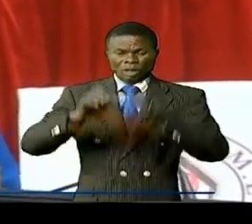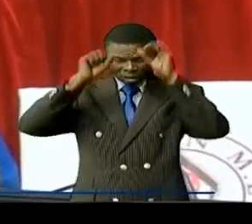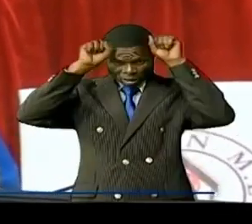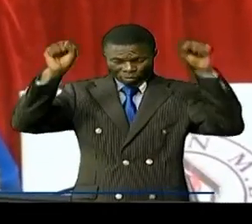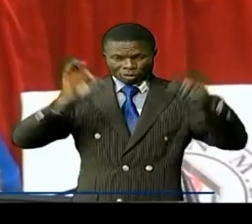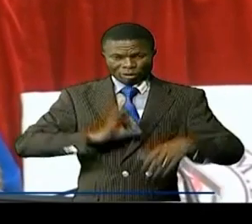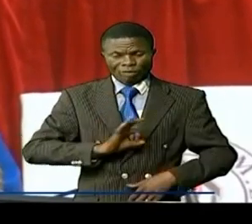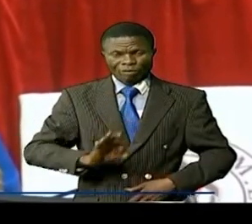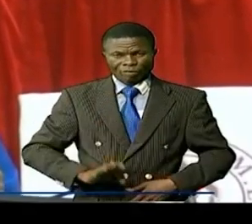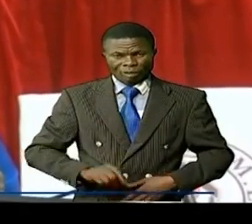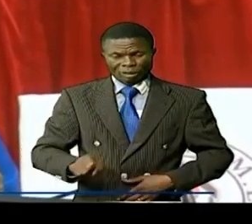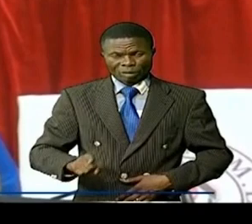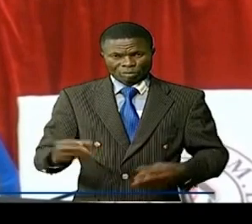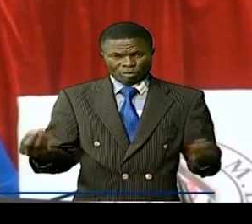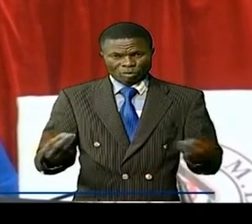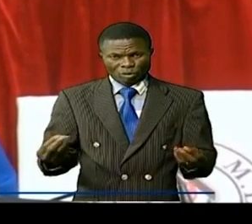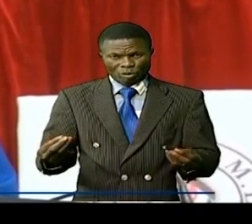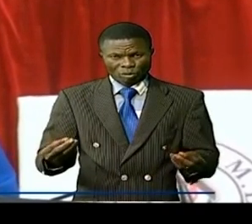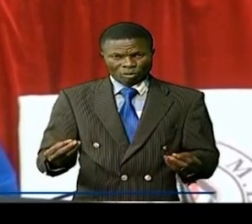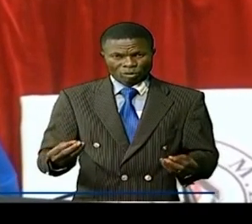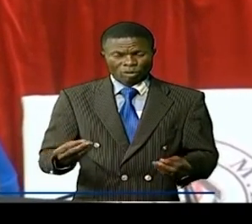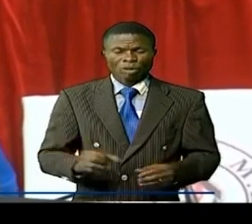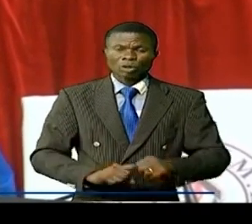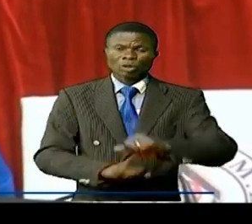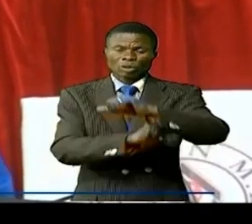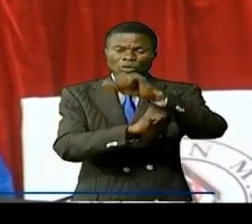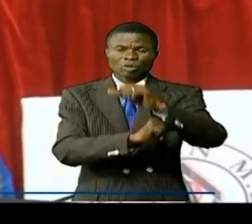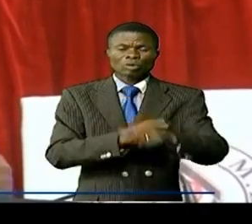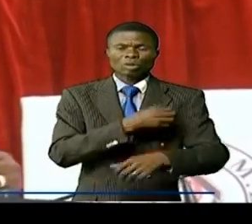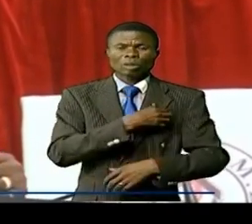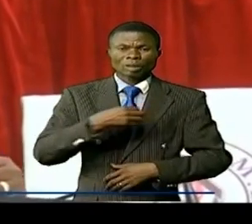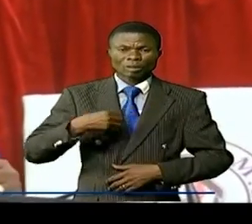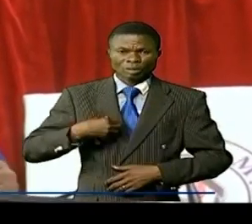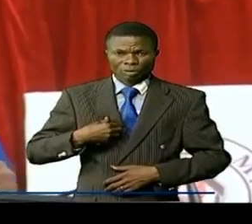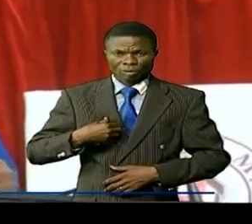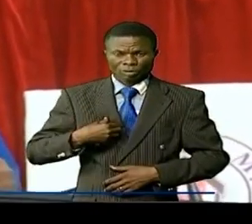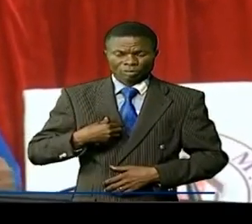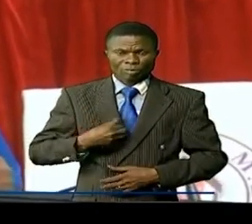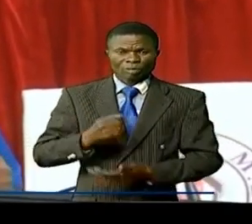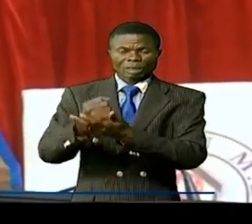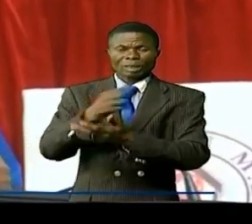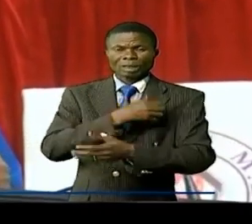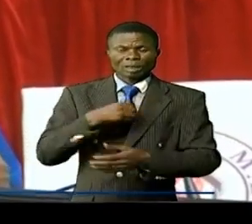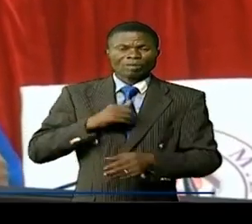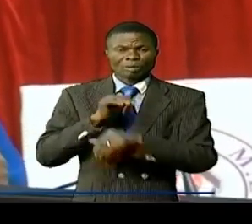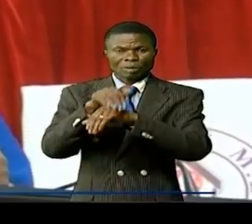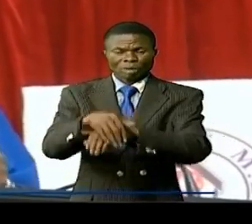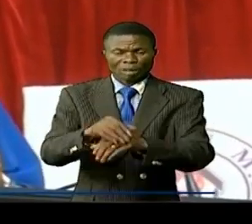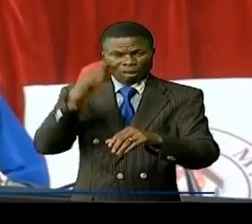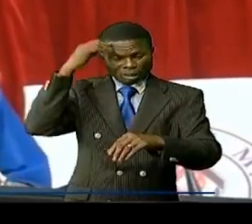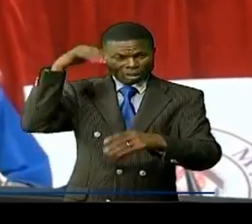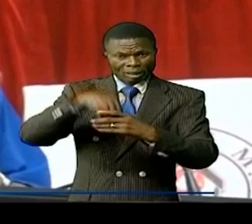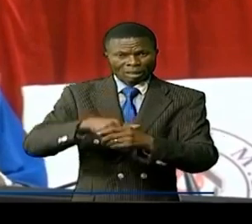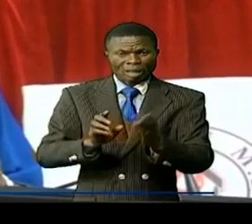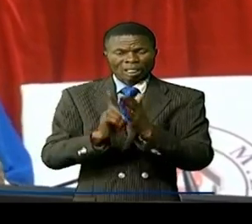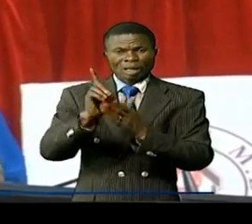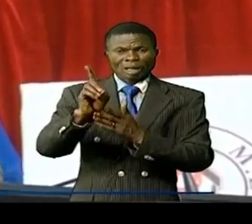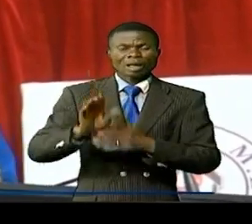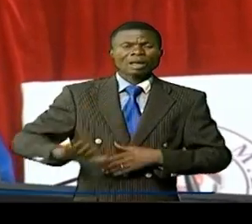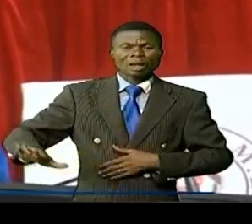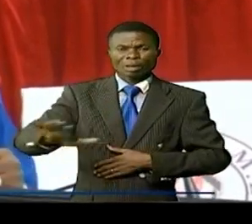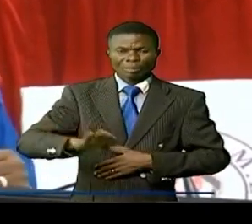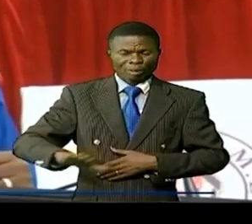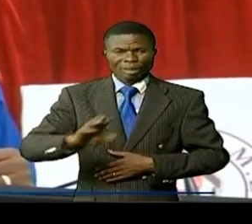Tshisekedi Tshilombo, de soutenir la femme et de la faire participer dans le développement de la République démocratique du